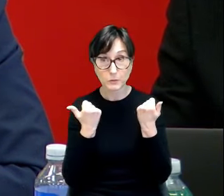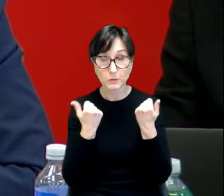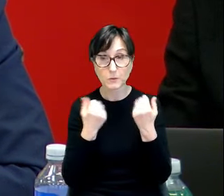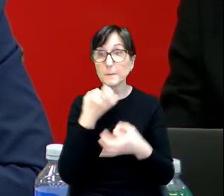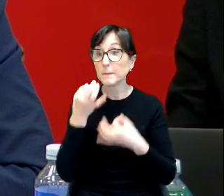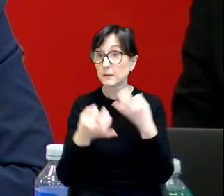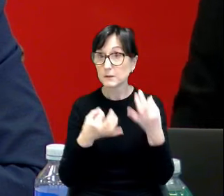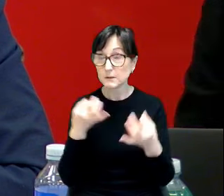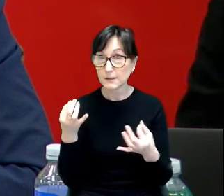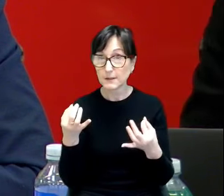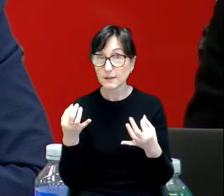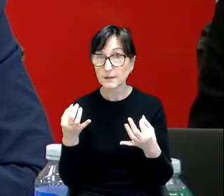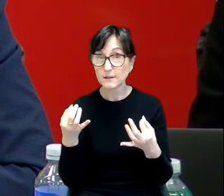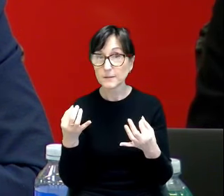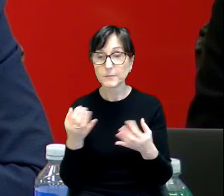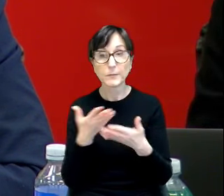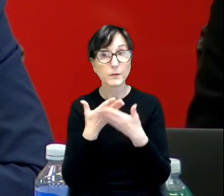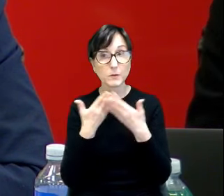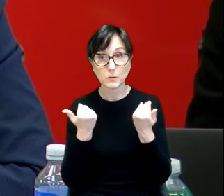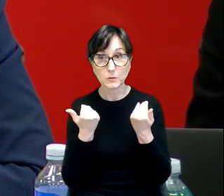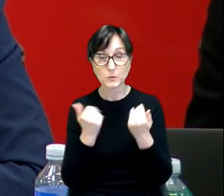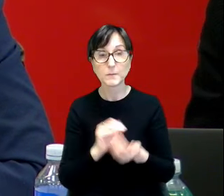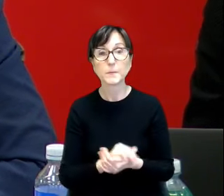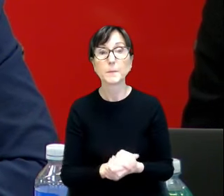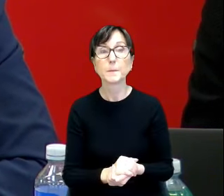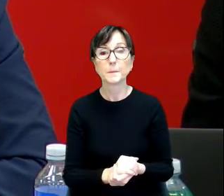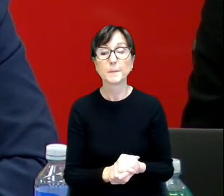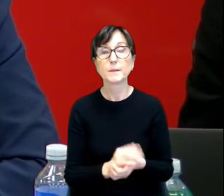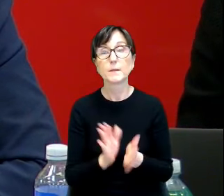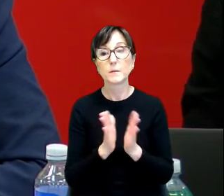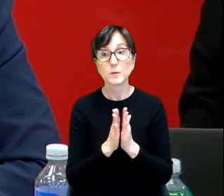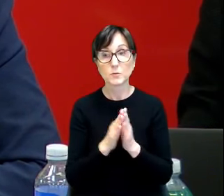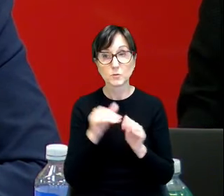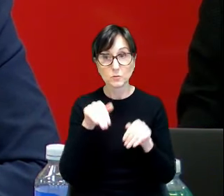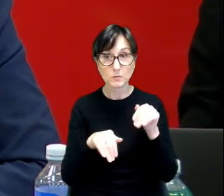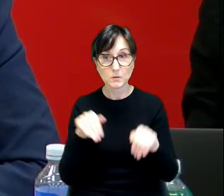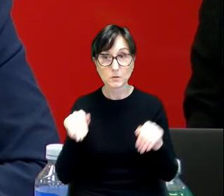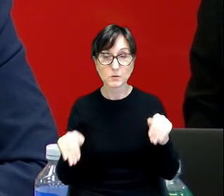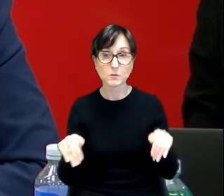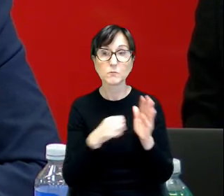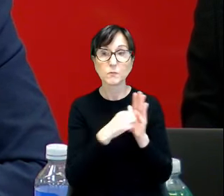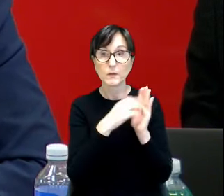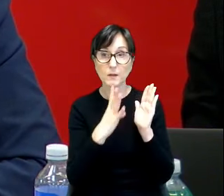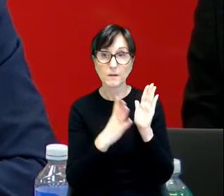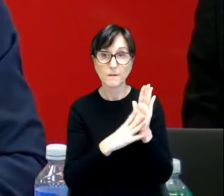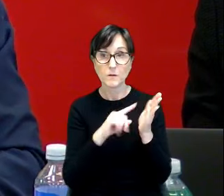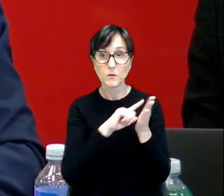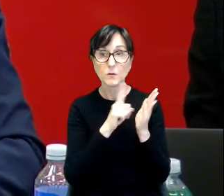pasisakymų taip pat nėra tai kviečiu balsuoti 19 darbotvarkės klausimas